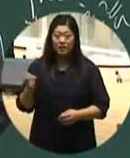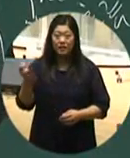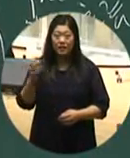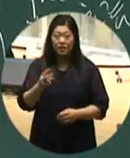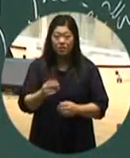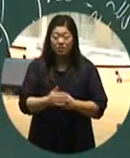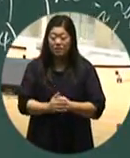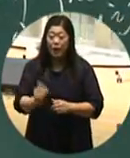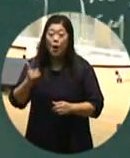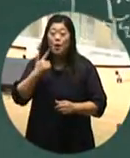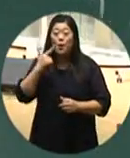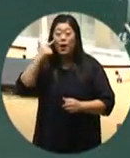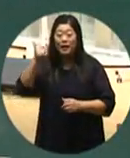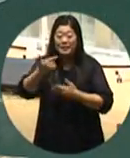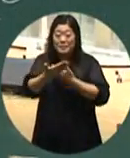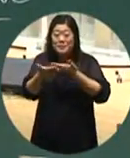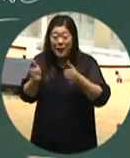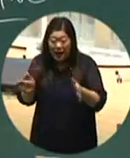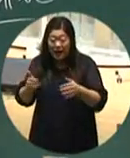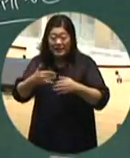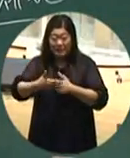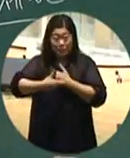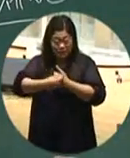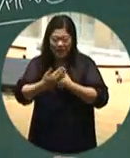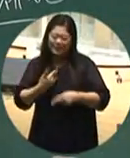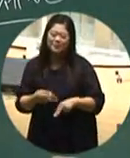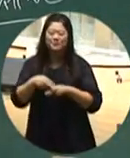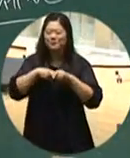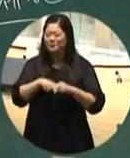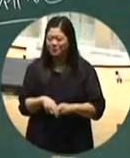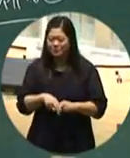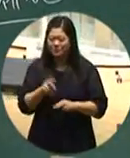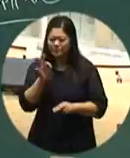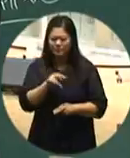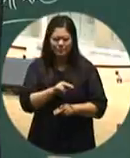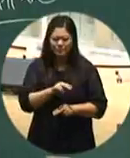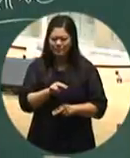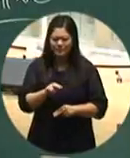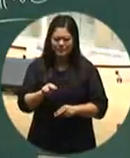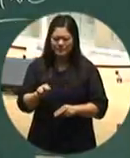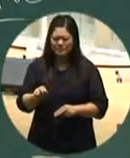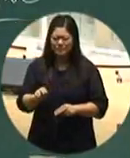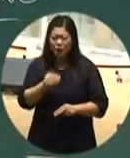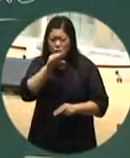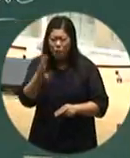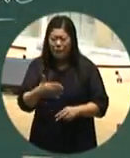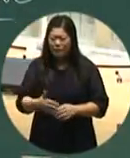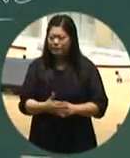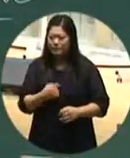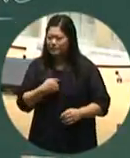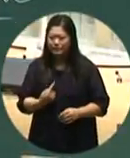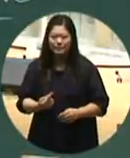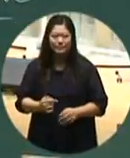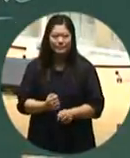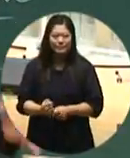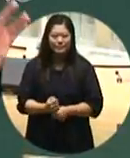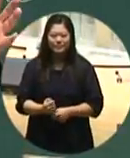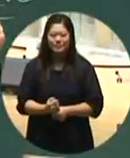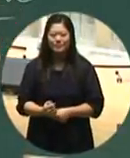안 하는가 봐. 봉투가 없어. I was inside of the church pastor's office, and maybe the pastor doesn't even give offering because there was no envelope even in the pastor's